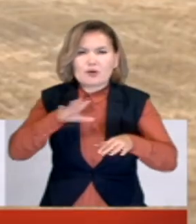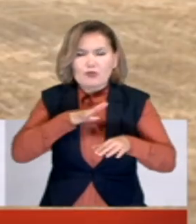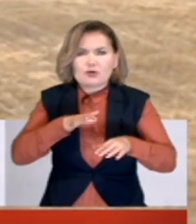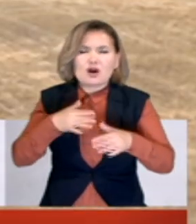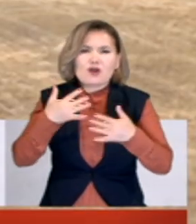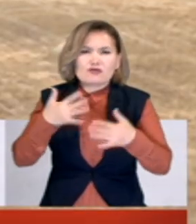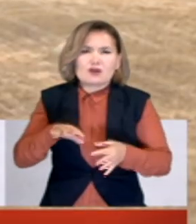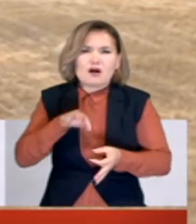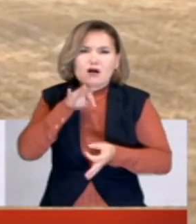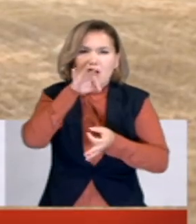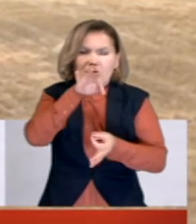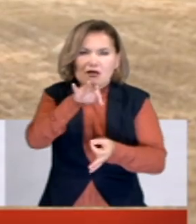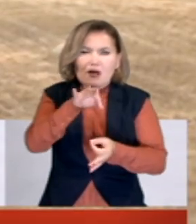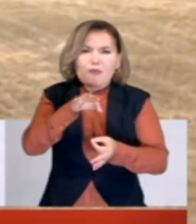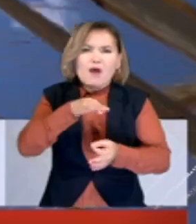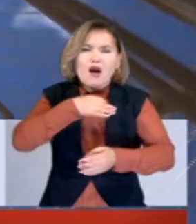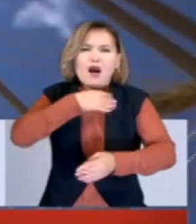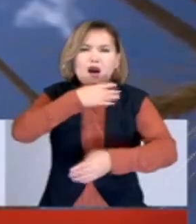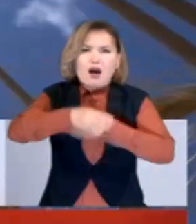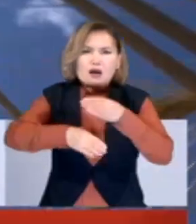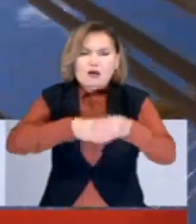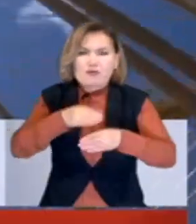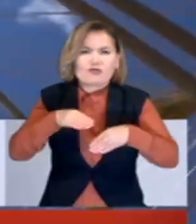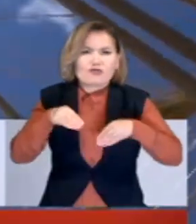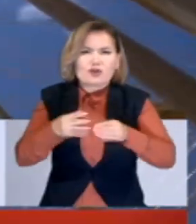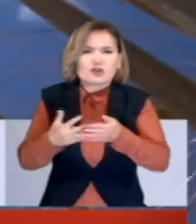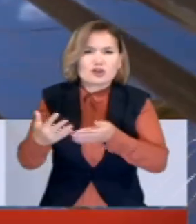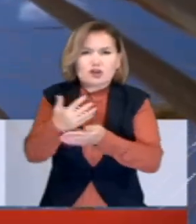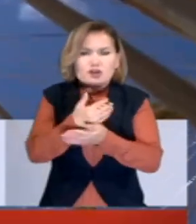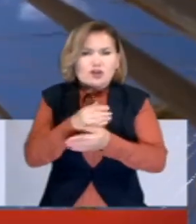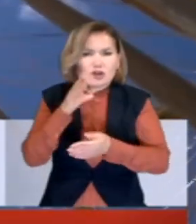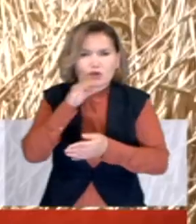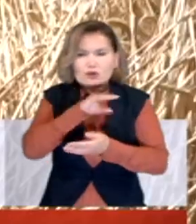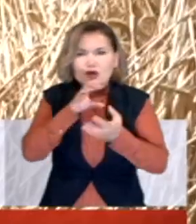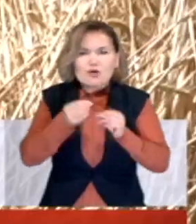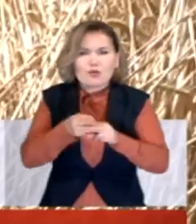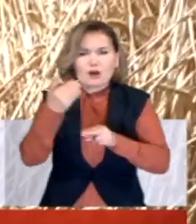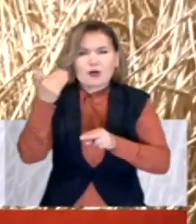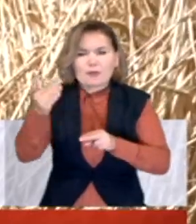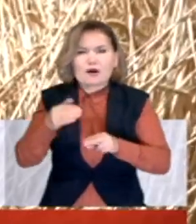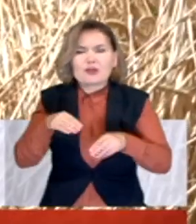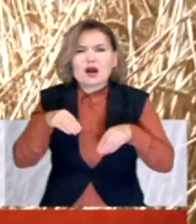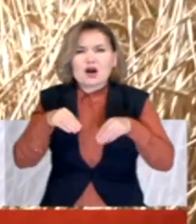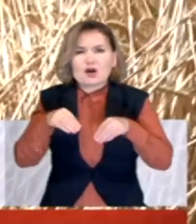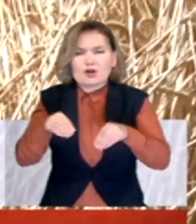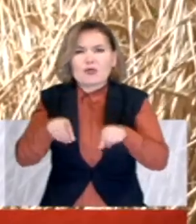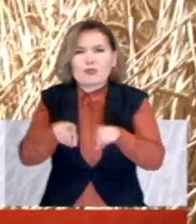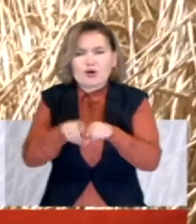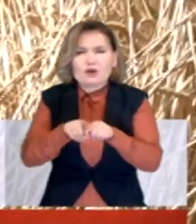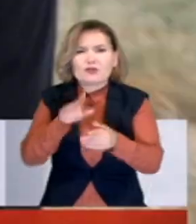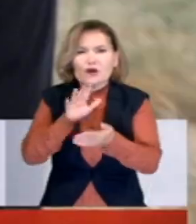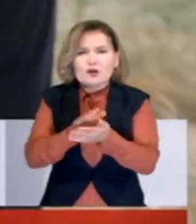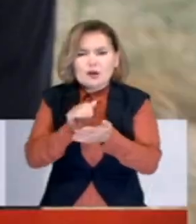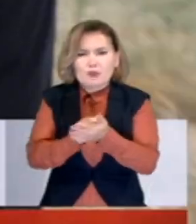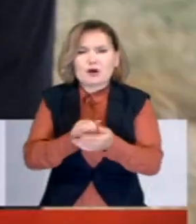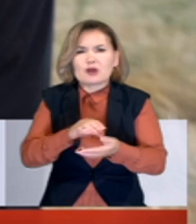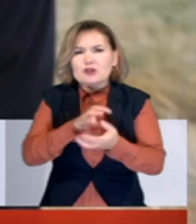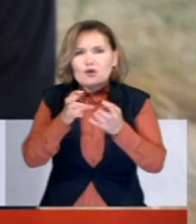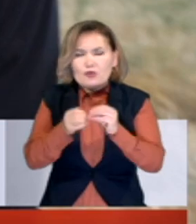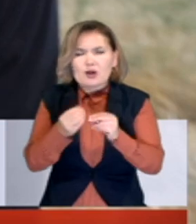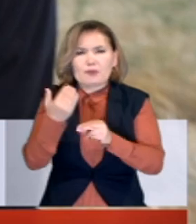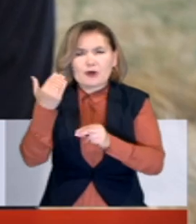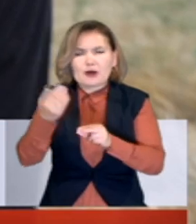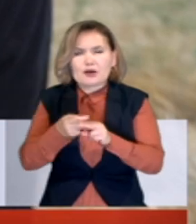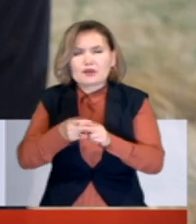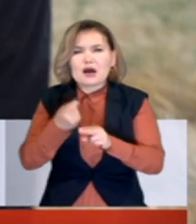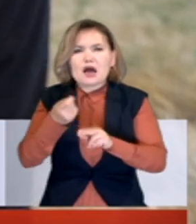тоқтайды, тұрады. Шілдесі тымырсық келетін түсікте биыл жел де басылмай қойды. Салдарынан біраз жердің масағы жантайып құлап, комбайнға ілікпей қалған,